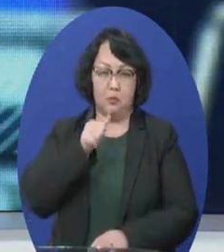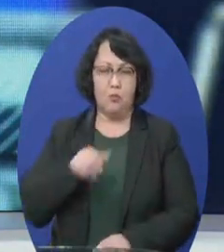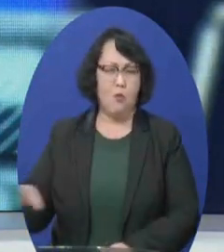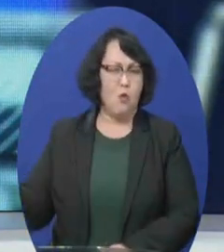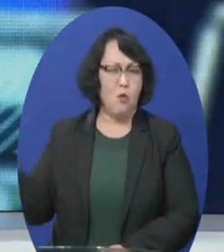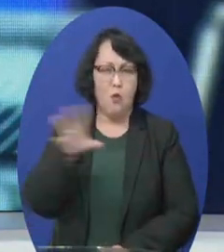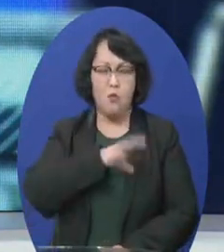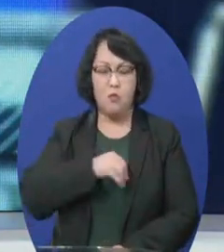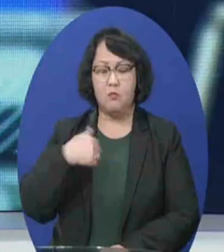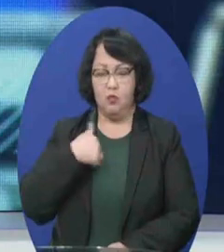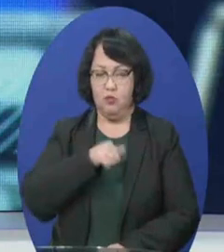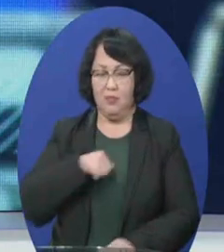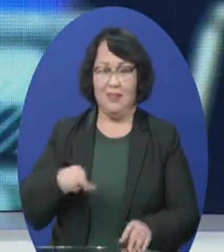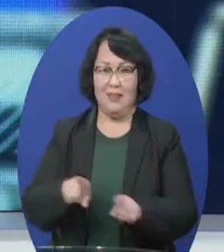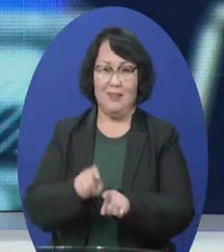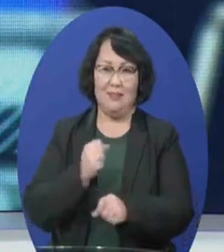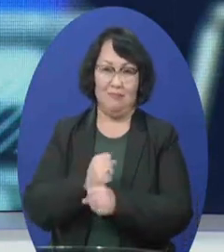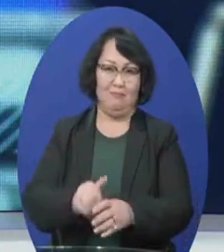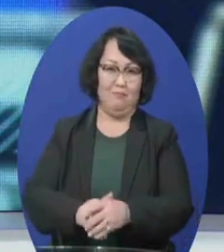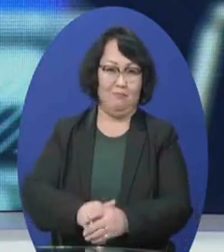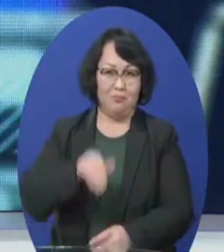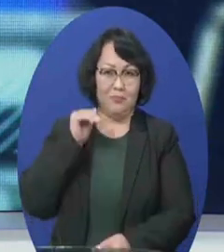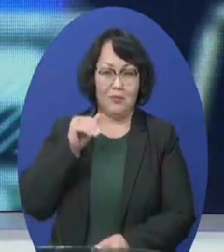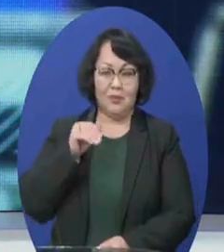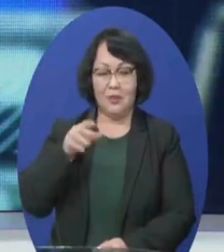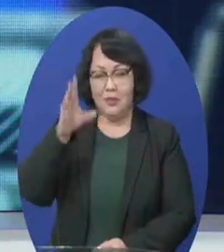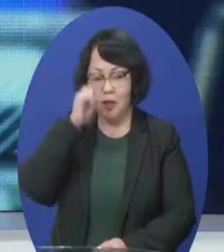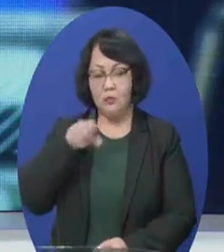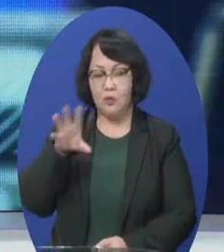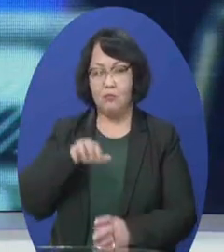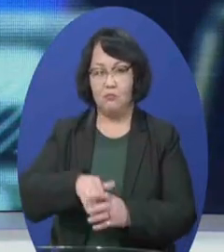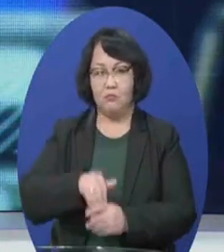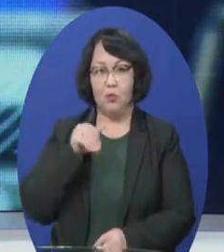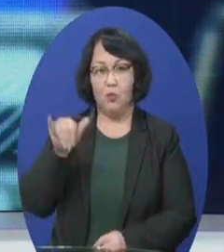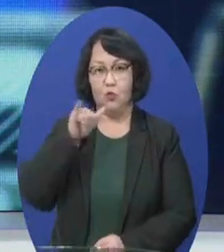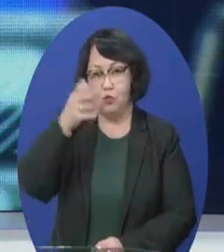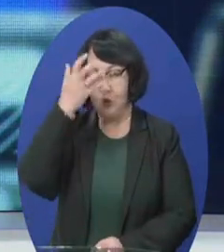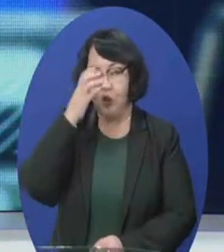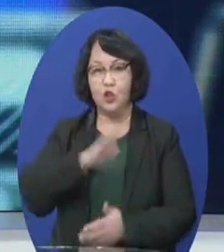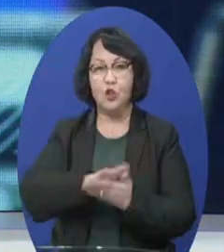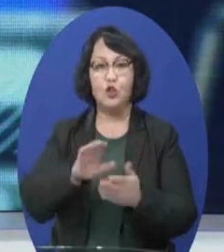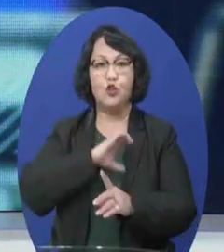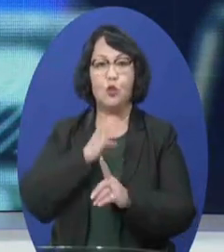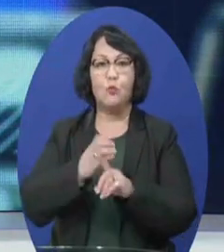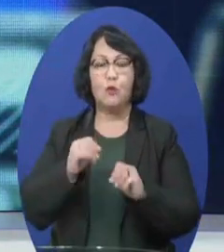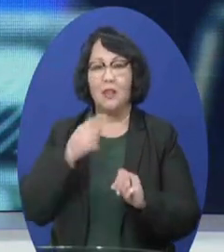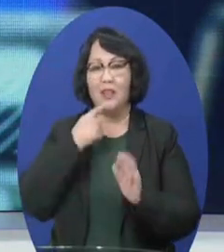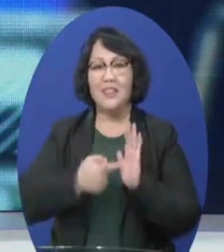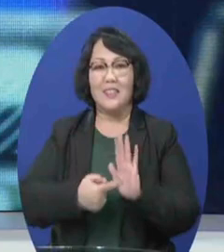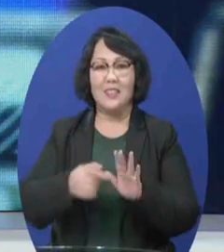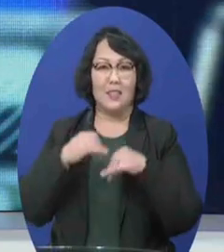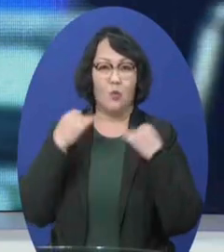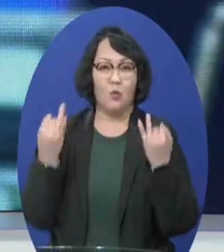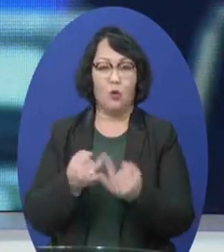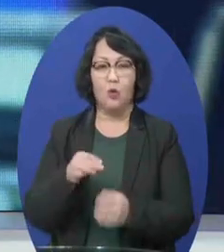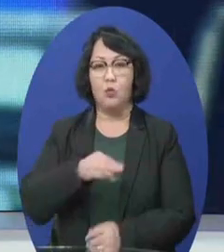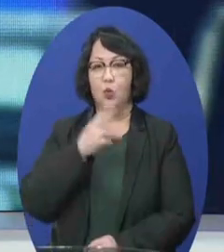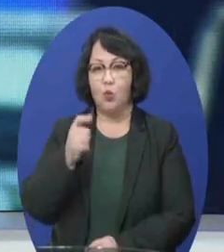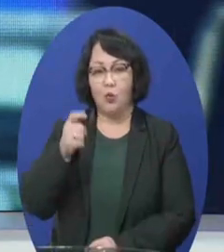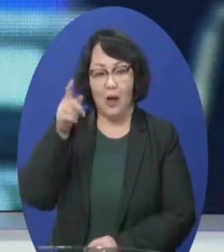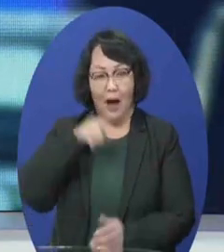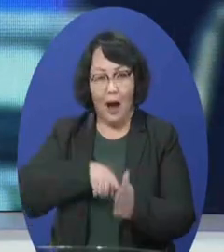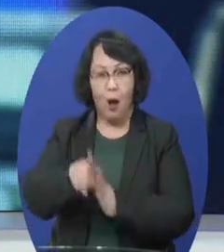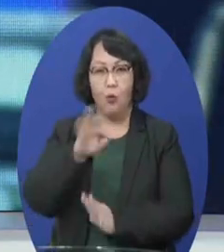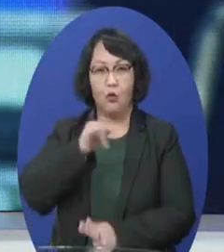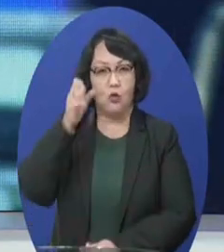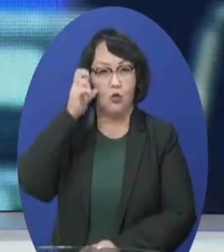огцорч байна. Цаашид энэ ёс зүйн хариуцлага нь улс төрд шин соёл болж байгааг илэрхийлсэн юм. Монгол Улсын парламентийн түүхэнд анх удаа ерөнхий сайд